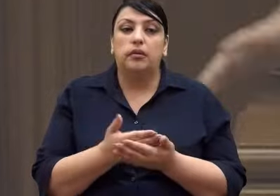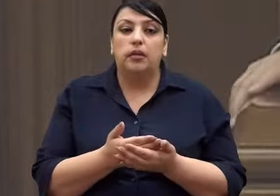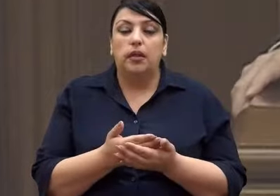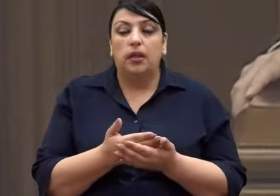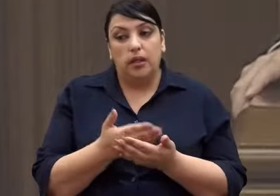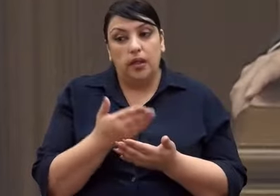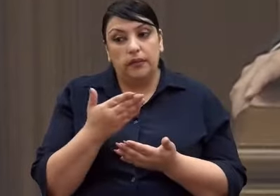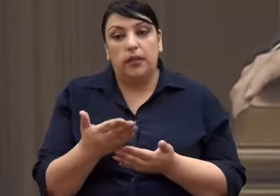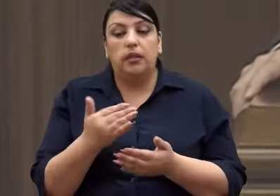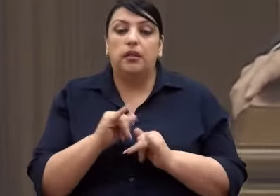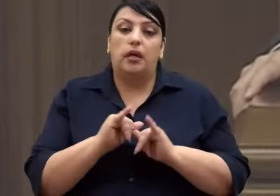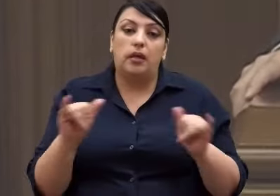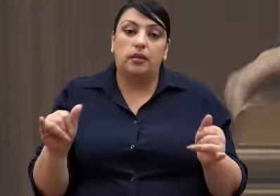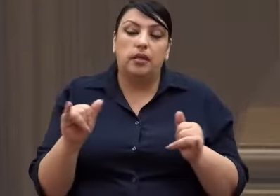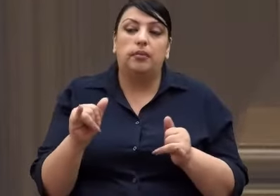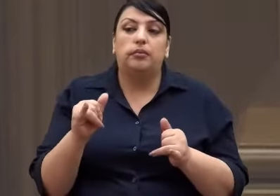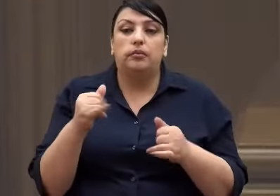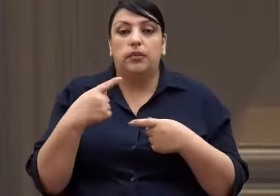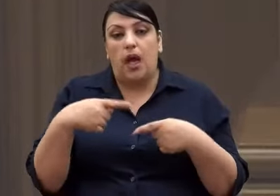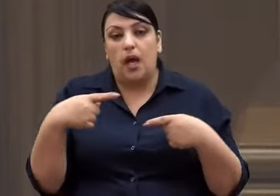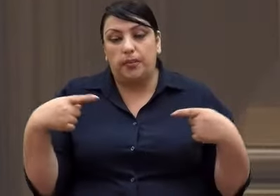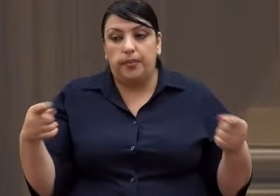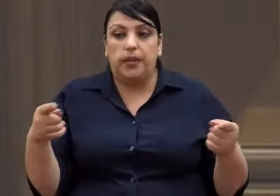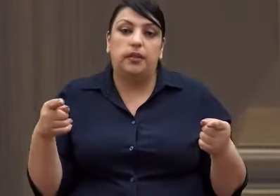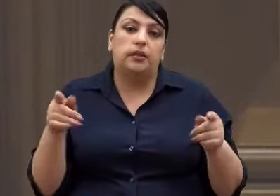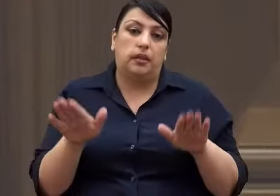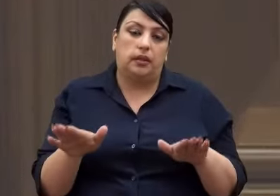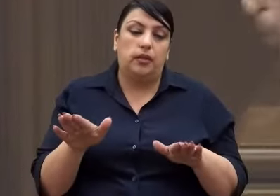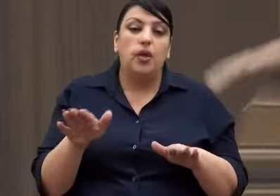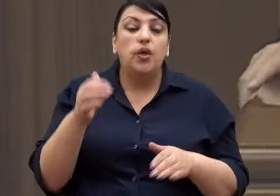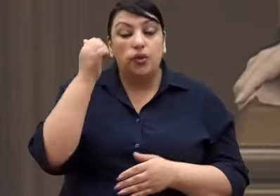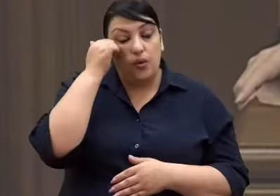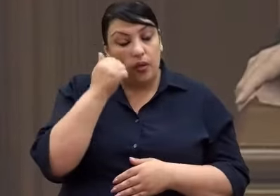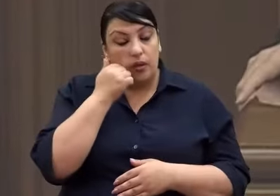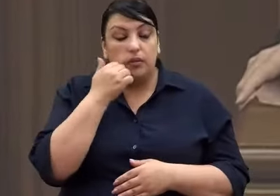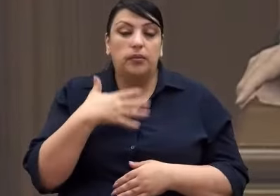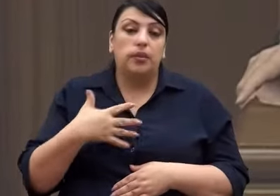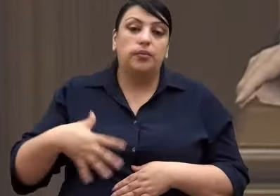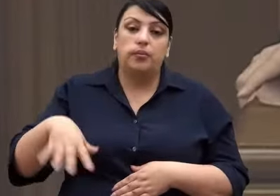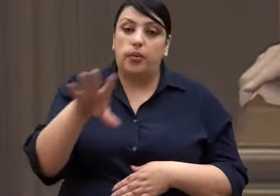տարածեմ այդ մոտեցումը այլոց շրջանում։ Շնորհակալություն, մեզ բոլորիս, մաղթում եմ արդյունավետ քննարկում։